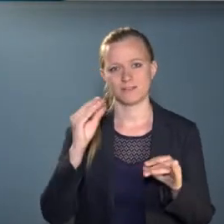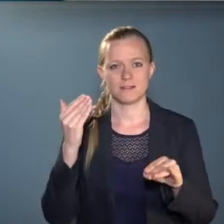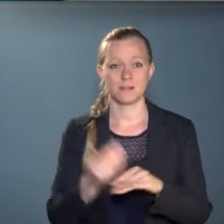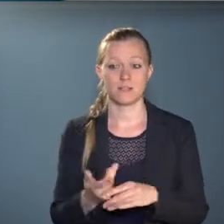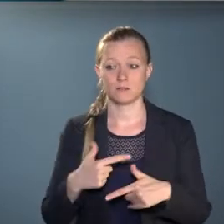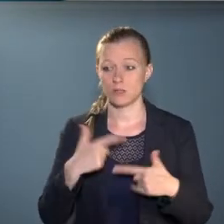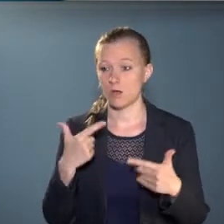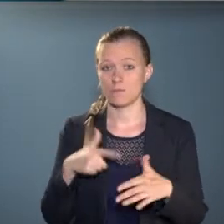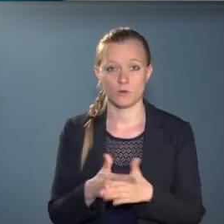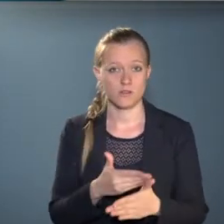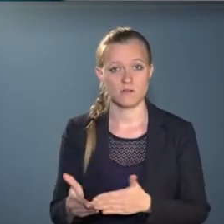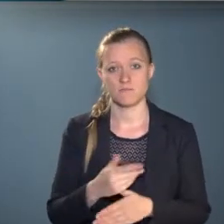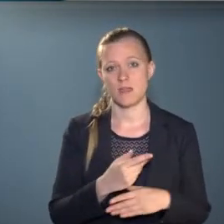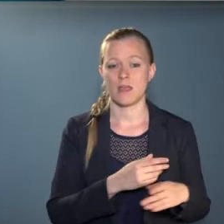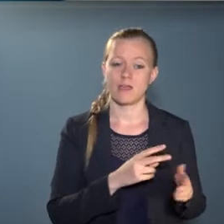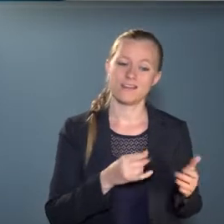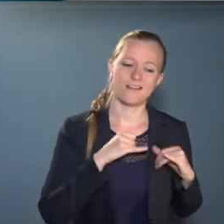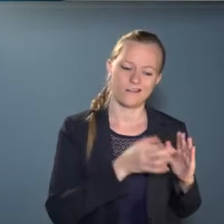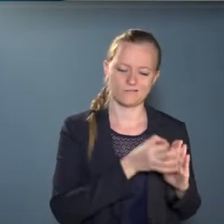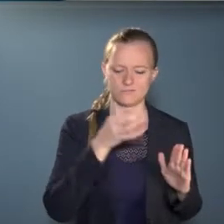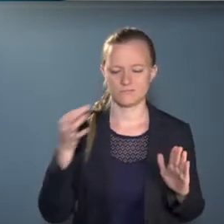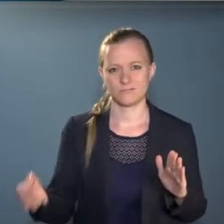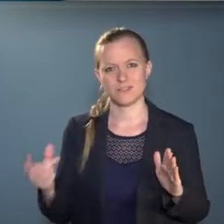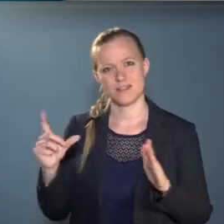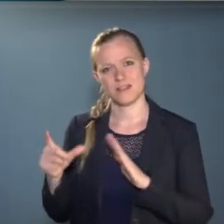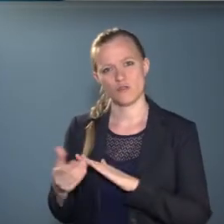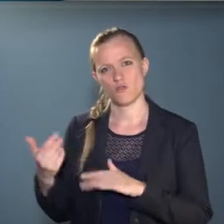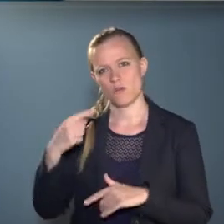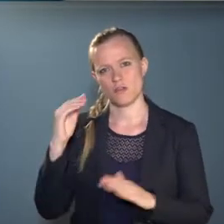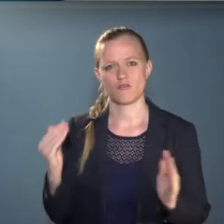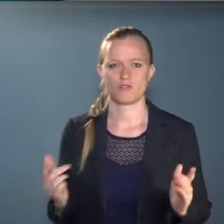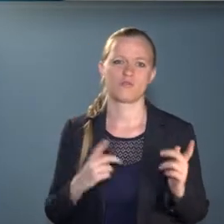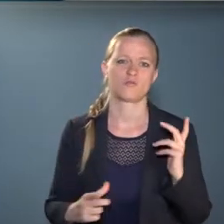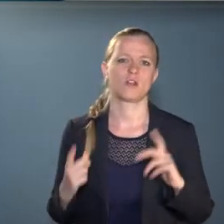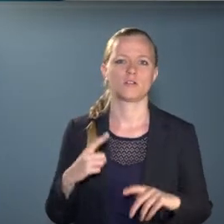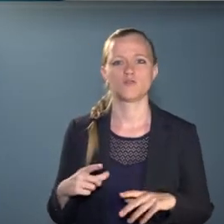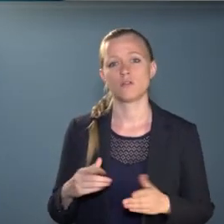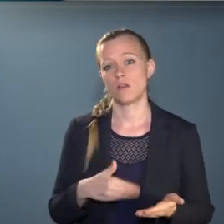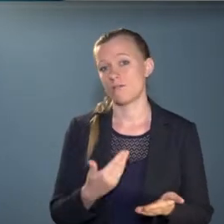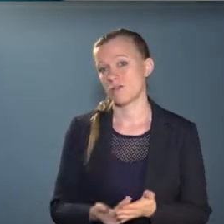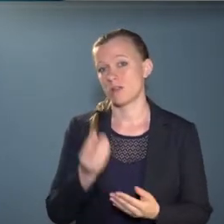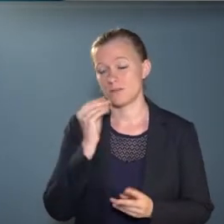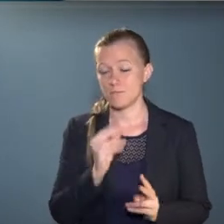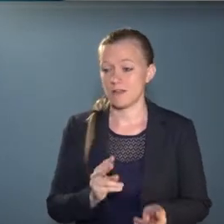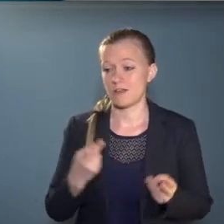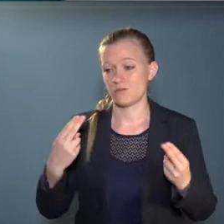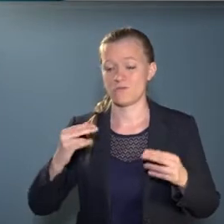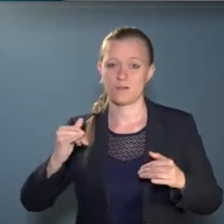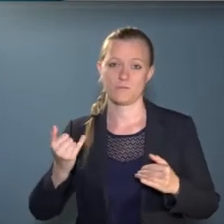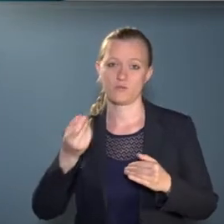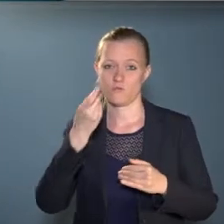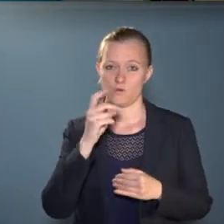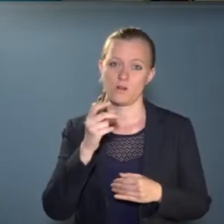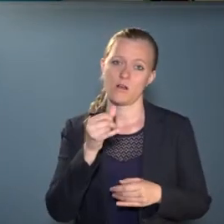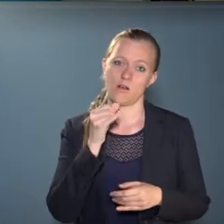reggeltől a késő esti órákig sajnos a javaslat értelmében lehetséges lenne az